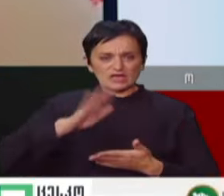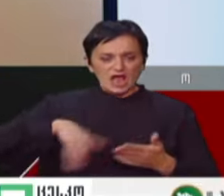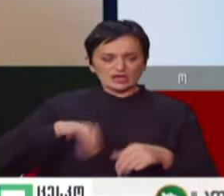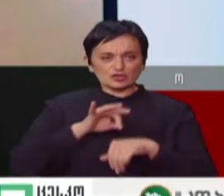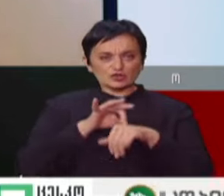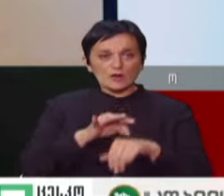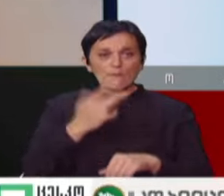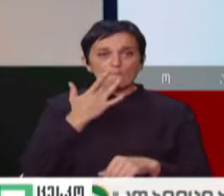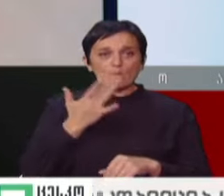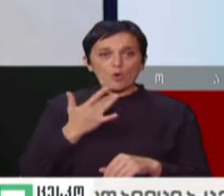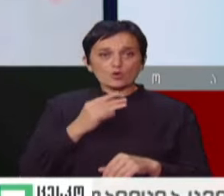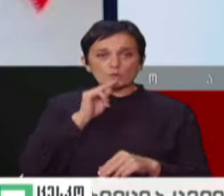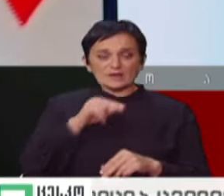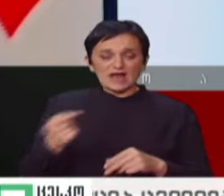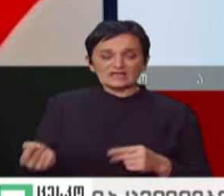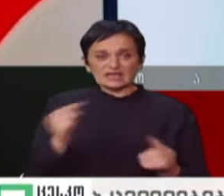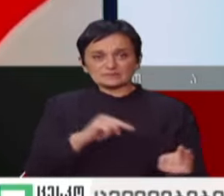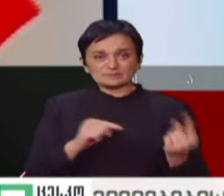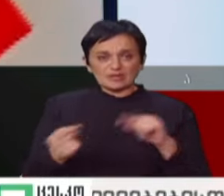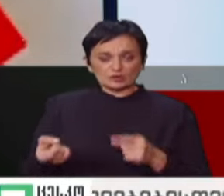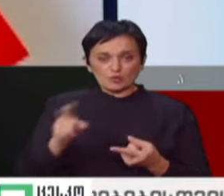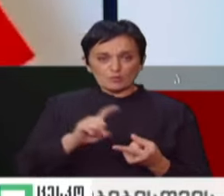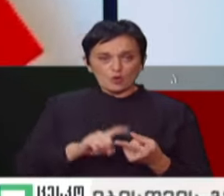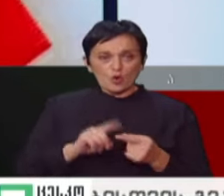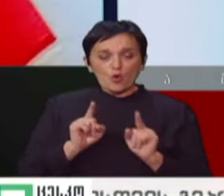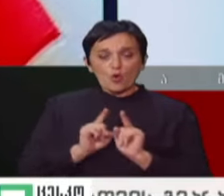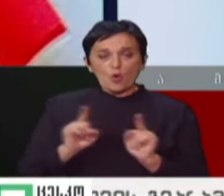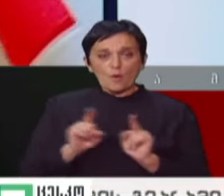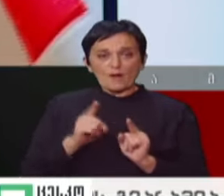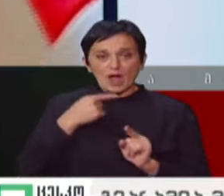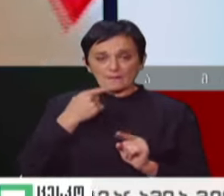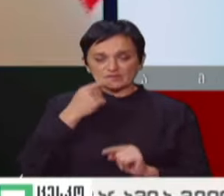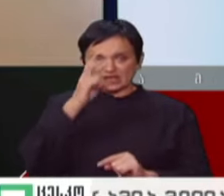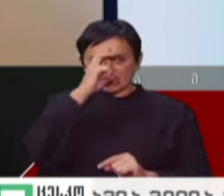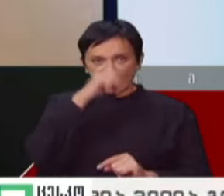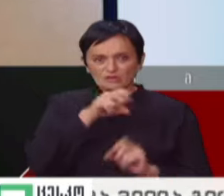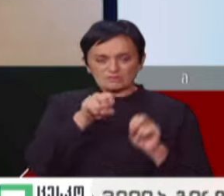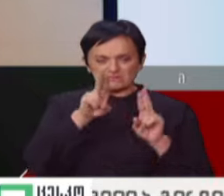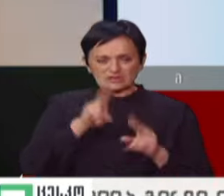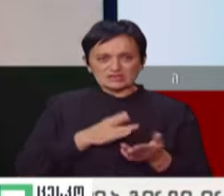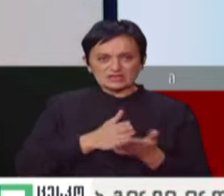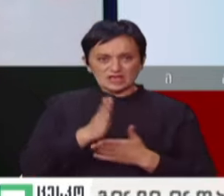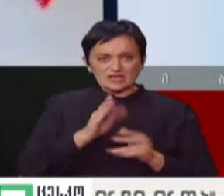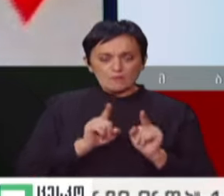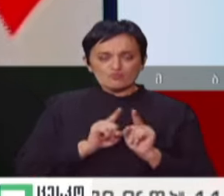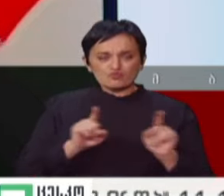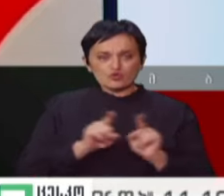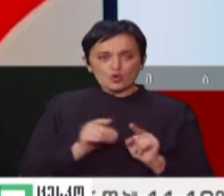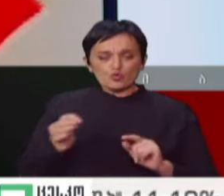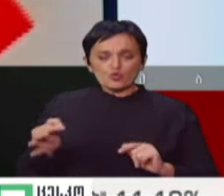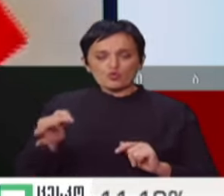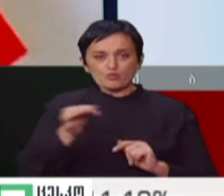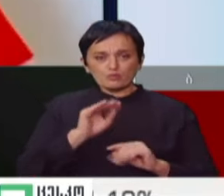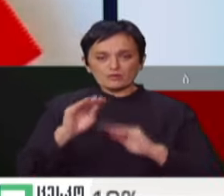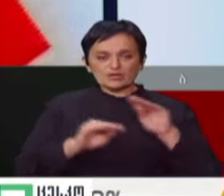tsarimarta tumtsa politikuri urtiert braldebebis fonze oponentebi amtkitseban rom khelisupreba mizan mimart Moatsko provocatiebi, ubnebze,